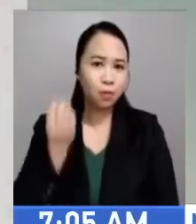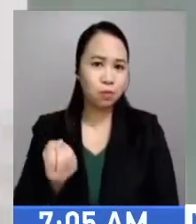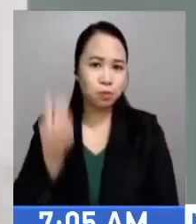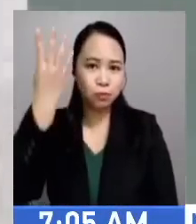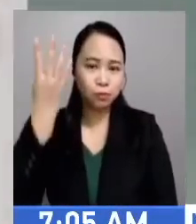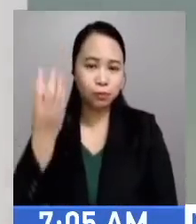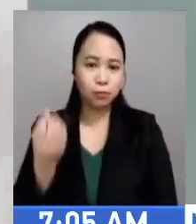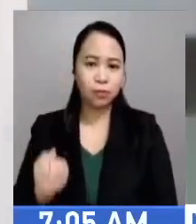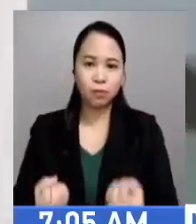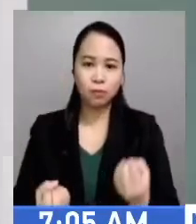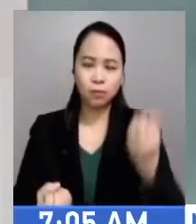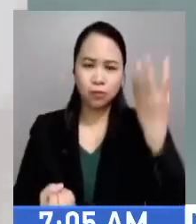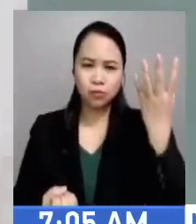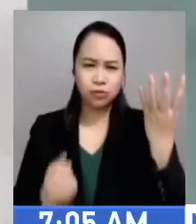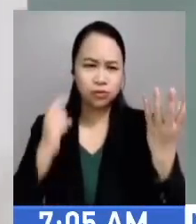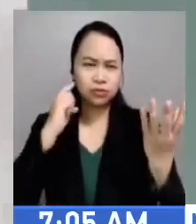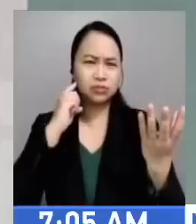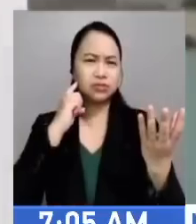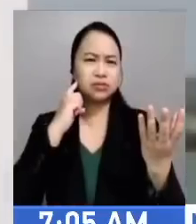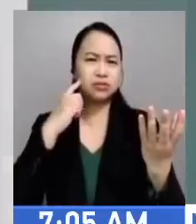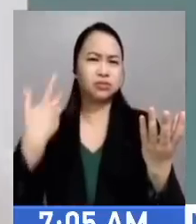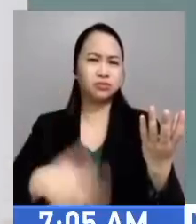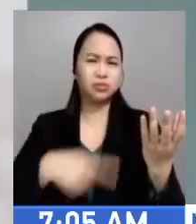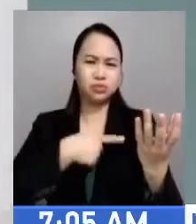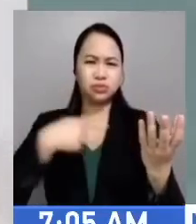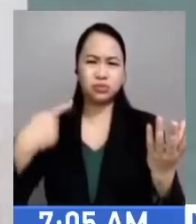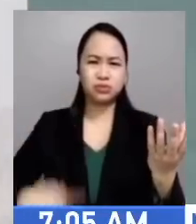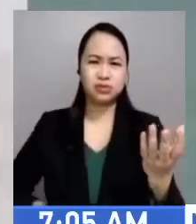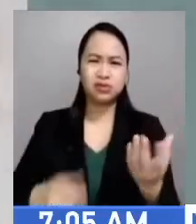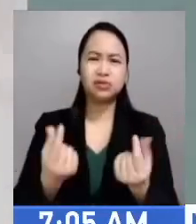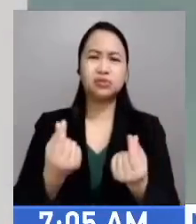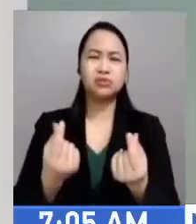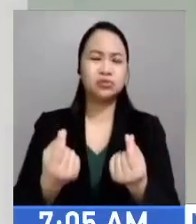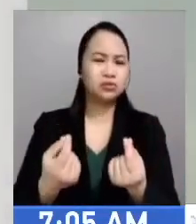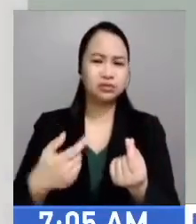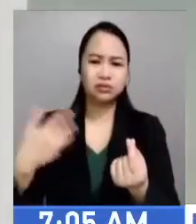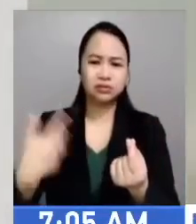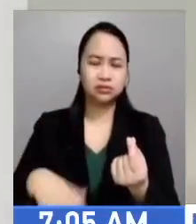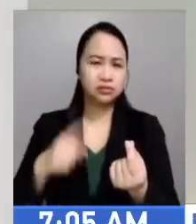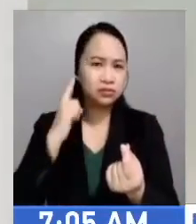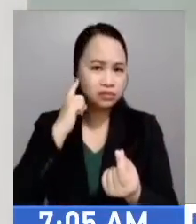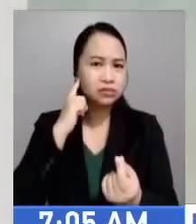Pambira yan China, ang Coast Guard yan China. Ito na sa breaker. Ano?